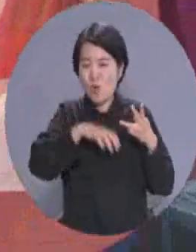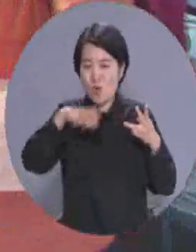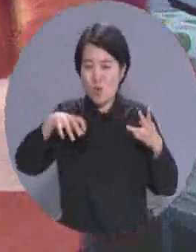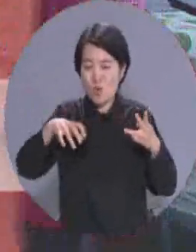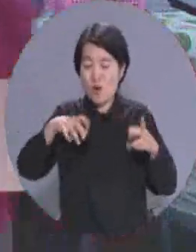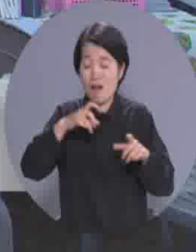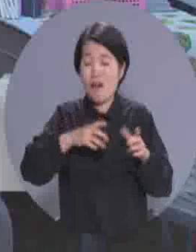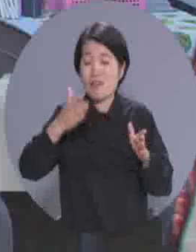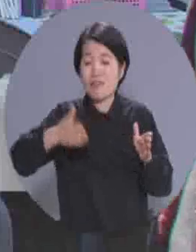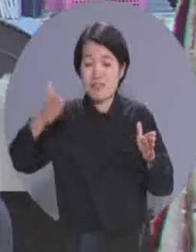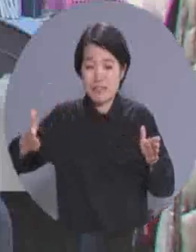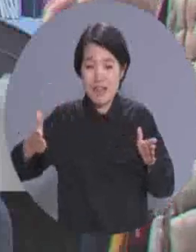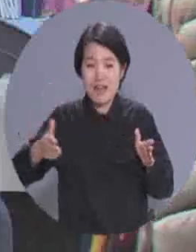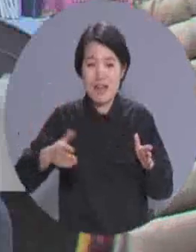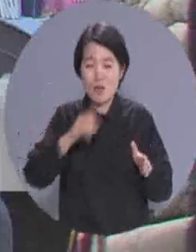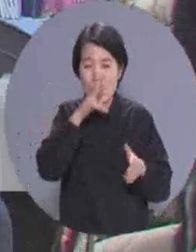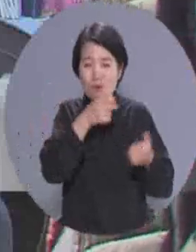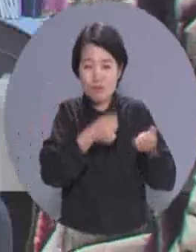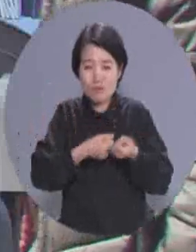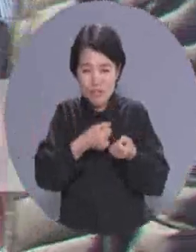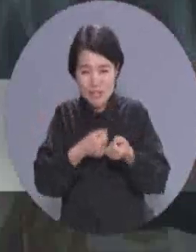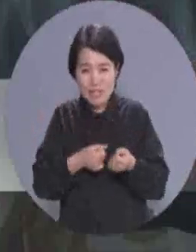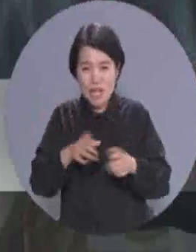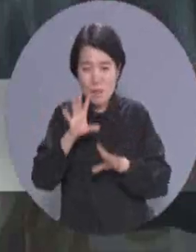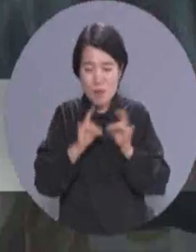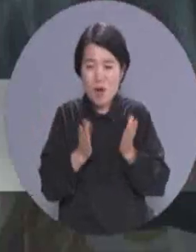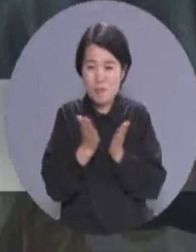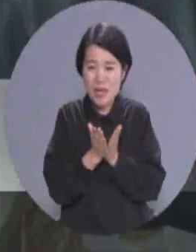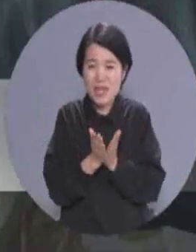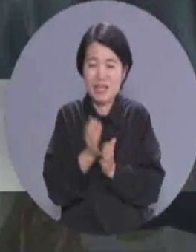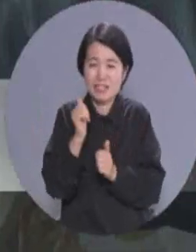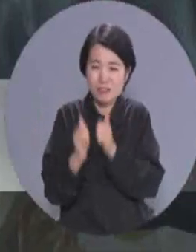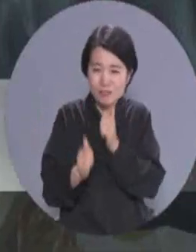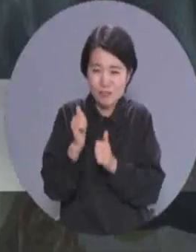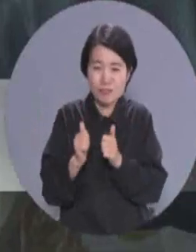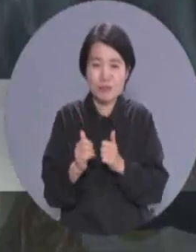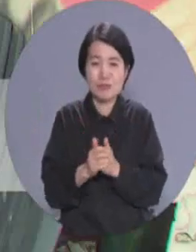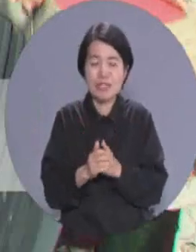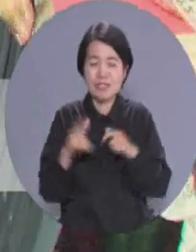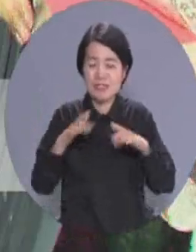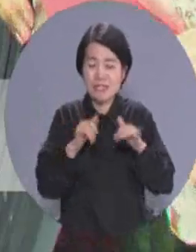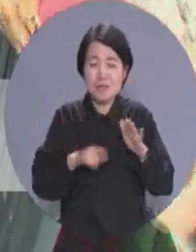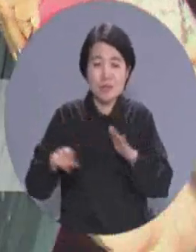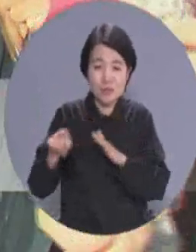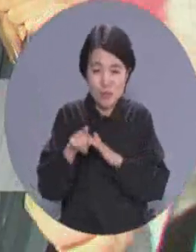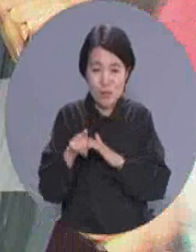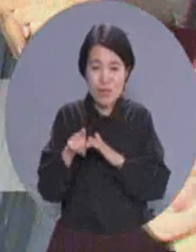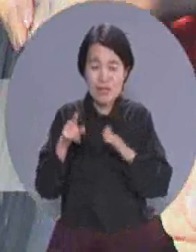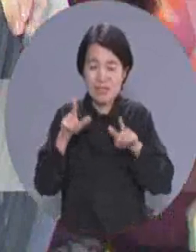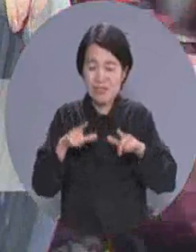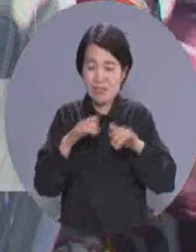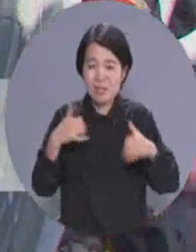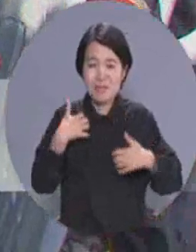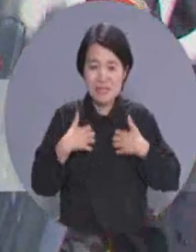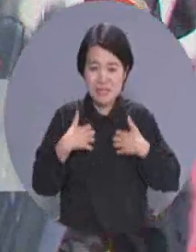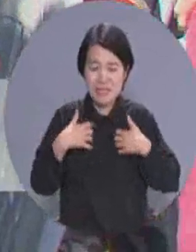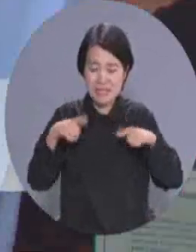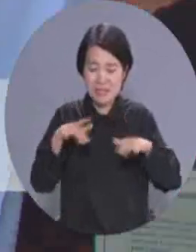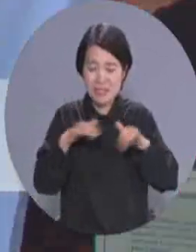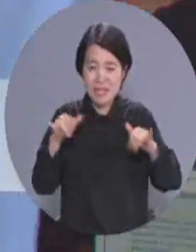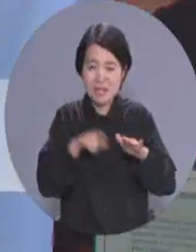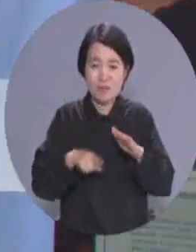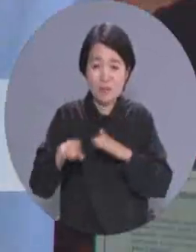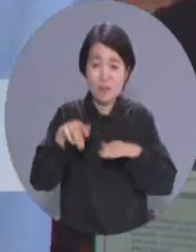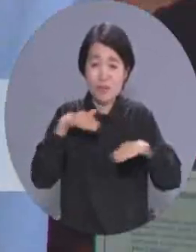확장돼 용 줄다리기 뻘배 경주 탐조 행사 등 주민들이 주도하고 주민들이 즐기는 주민 주도형